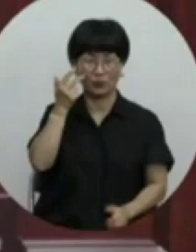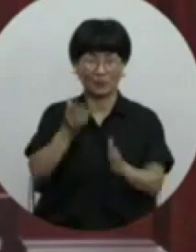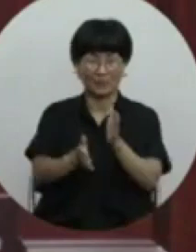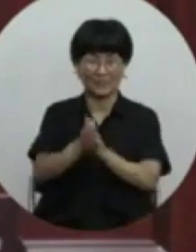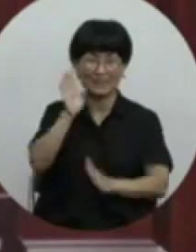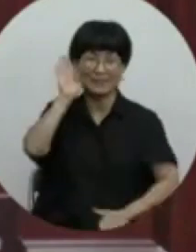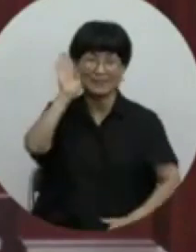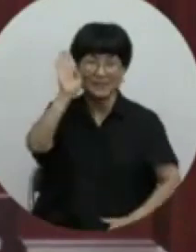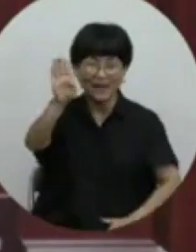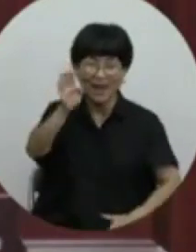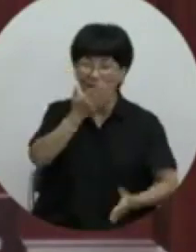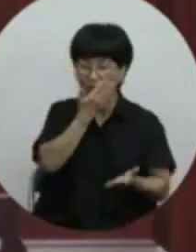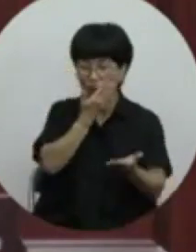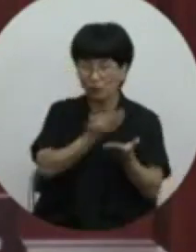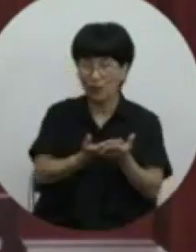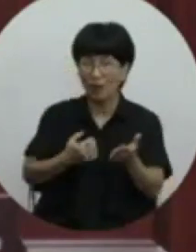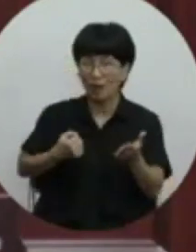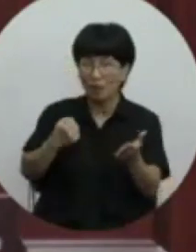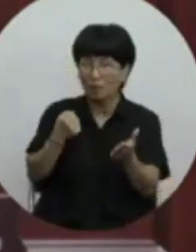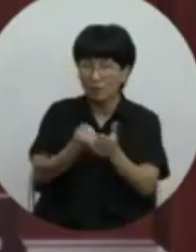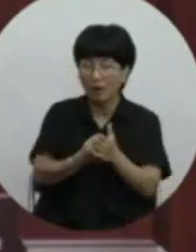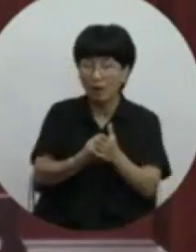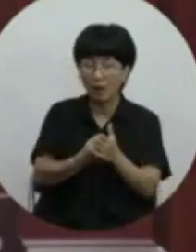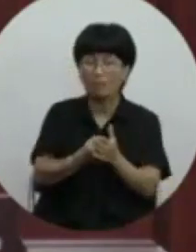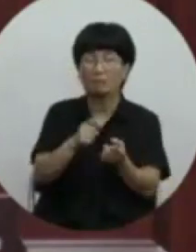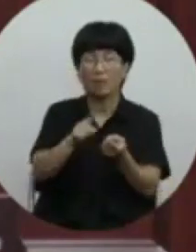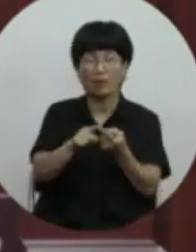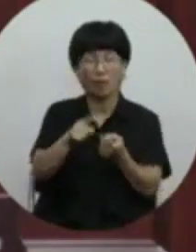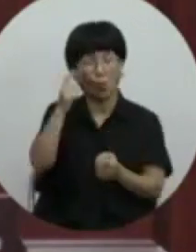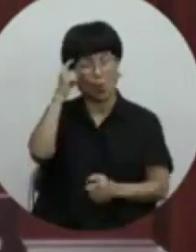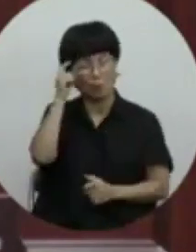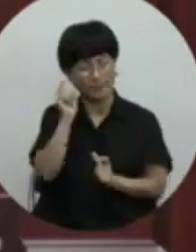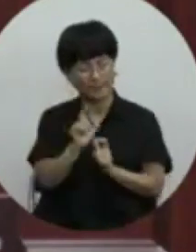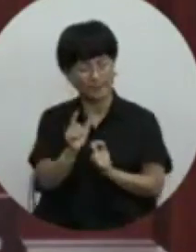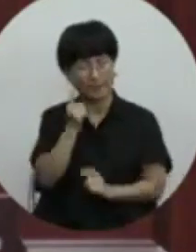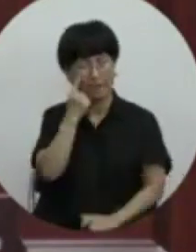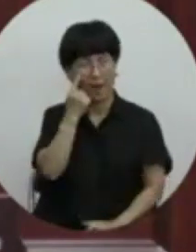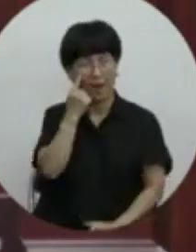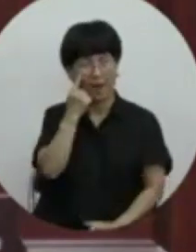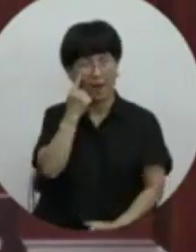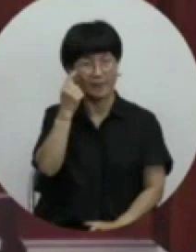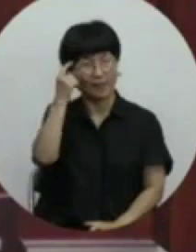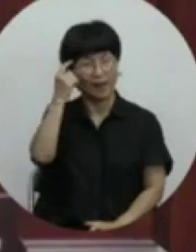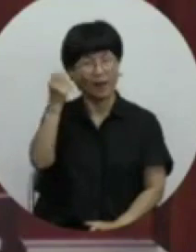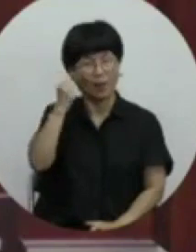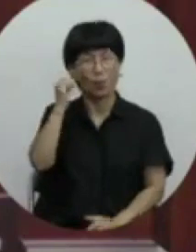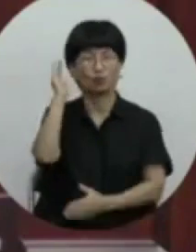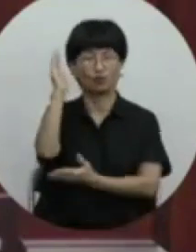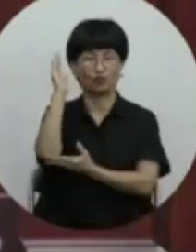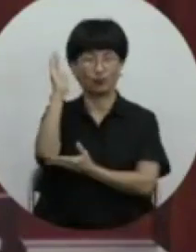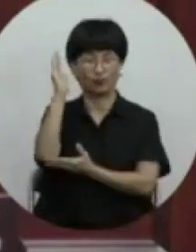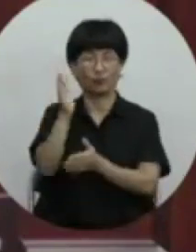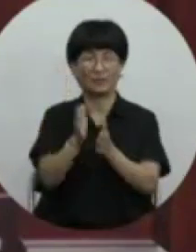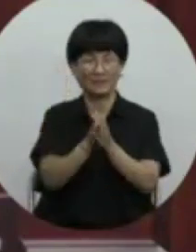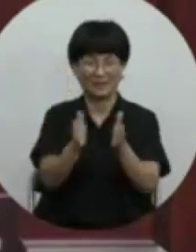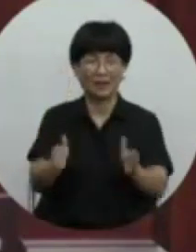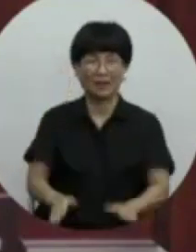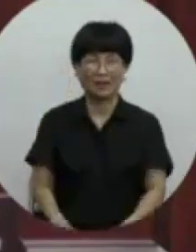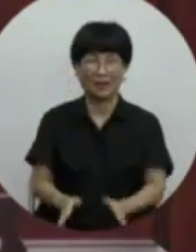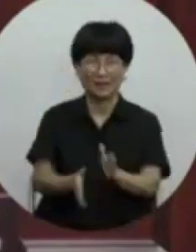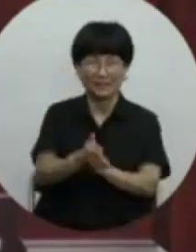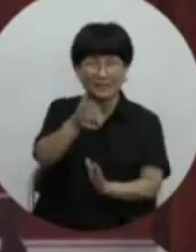위한 중대한 결정을 심각하게 고민하자라는 제목으로 자유발언을 하겠습니다.